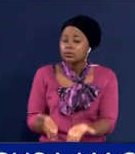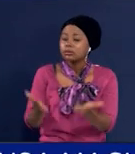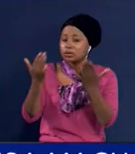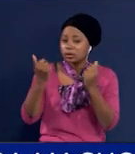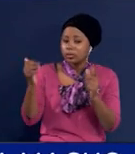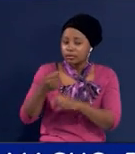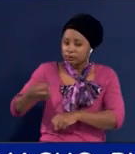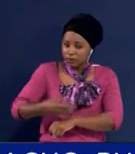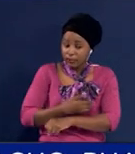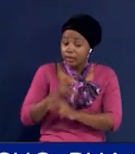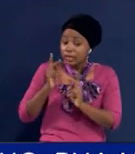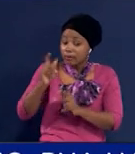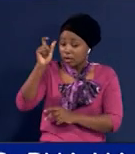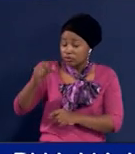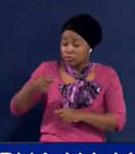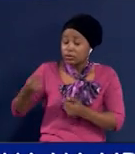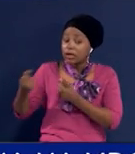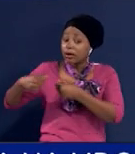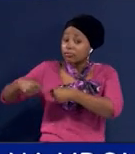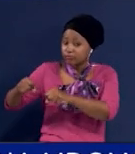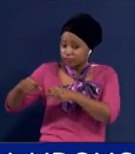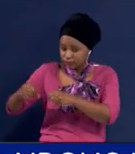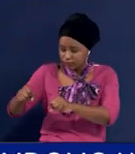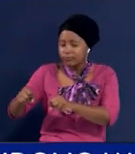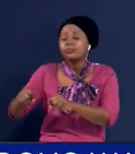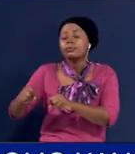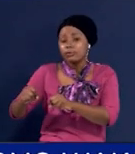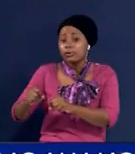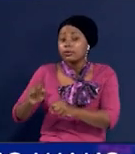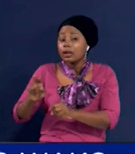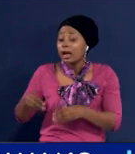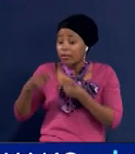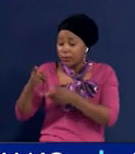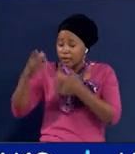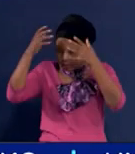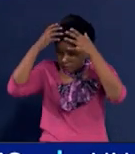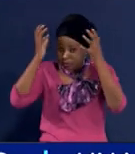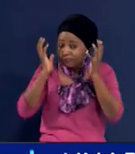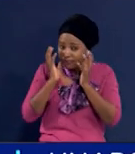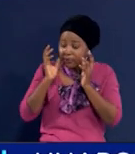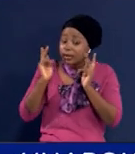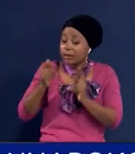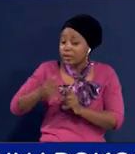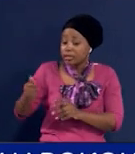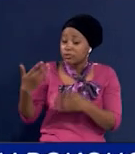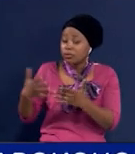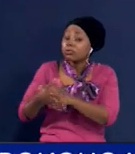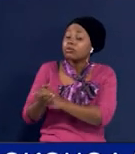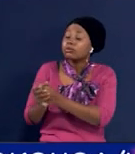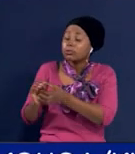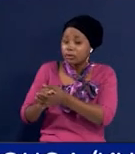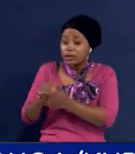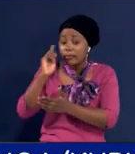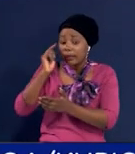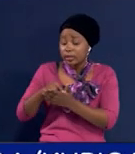maambukizi. Kwa hiyo kama muendesha pikipiki aliyekupatia hii kofia ngumu helmet, kama alikuwa amenawa mikono, maana yake